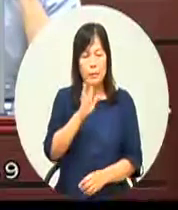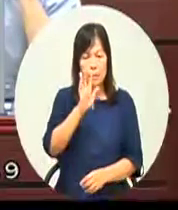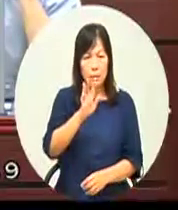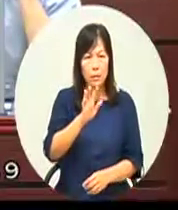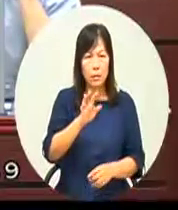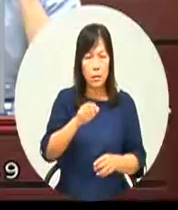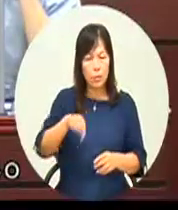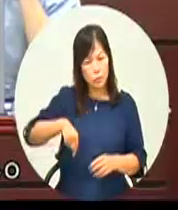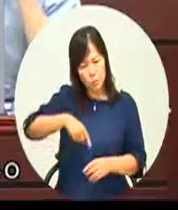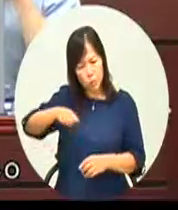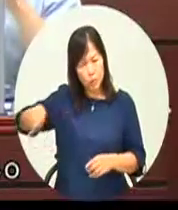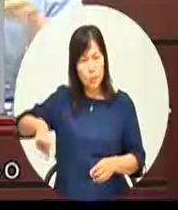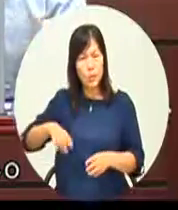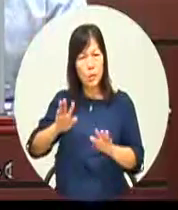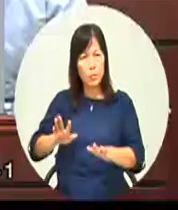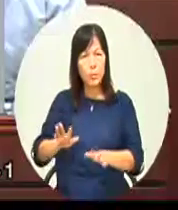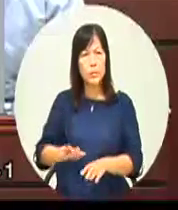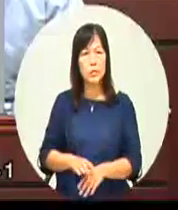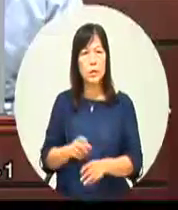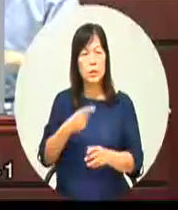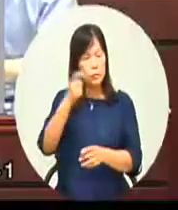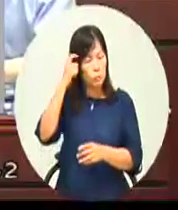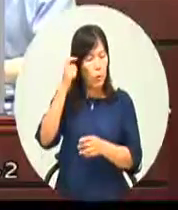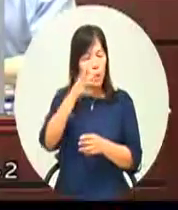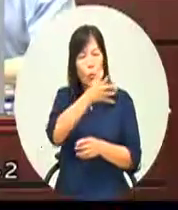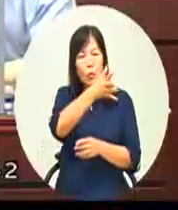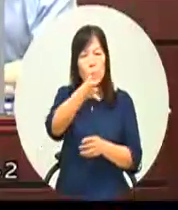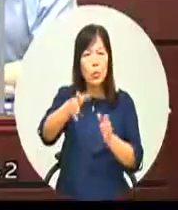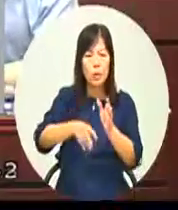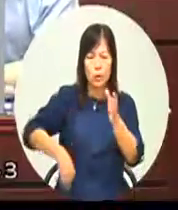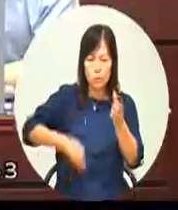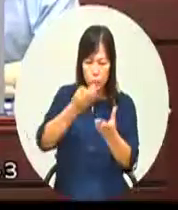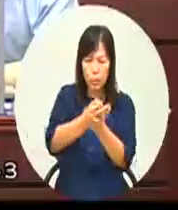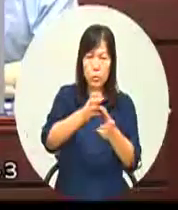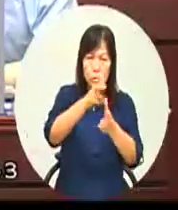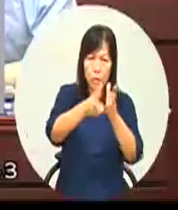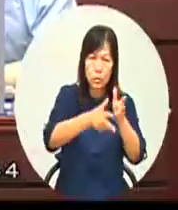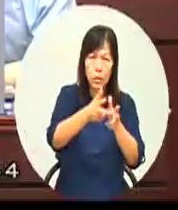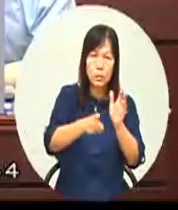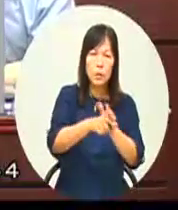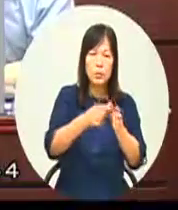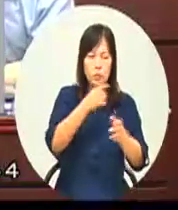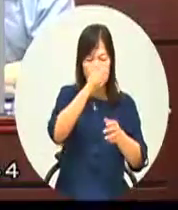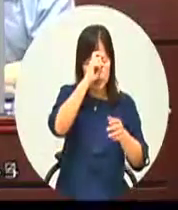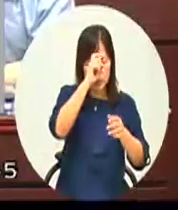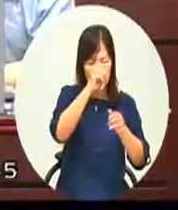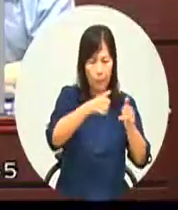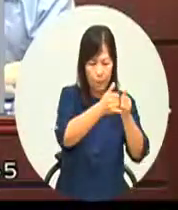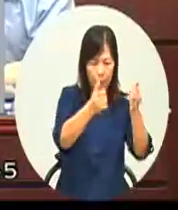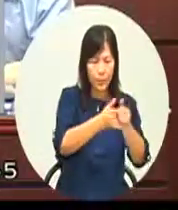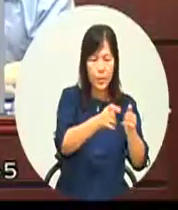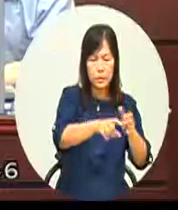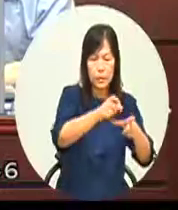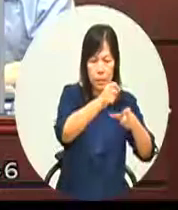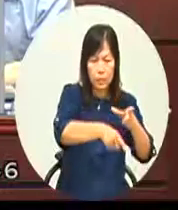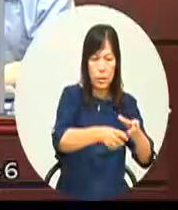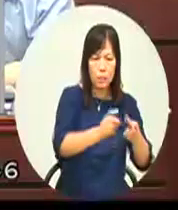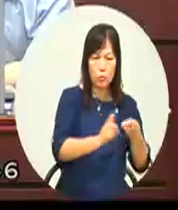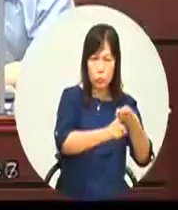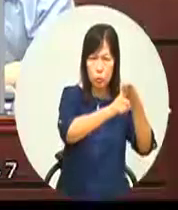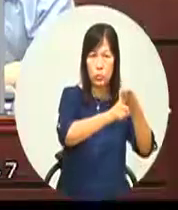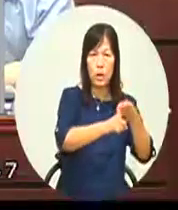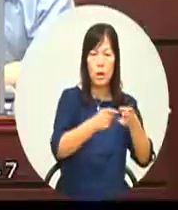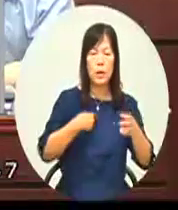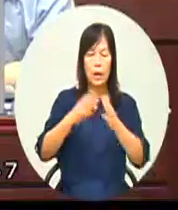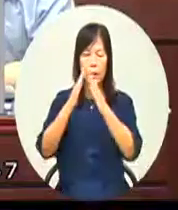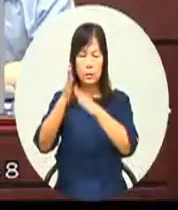前在征求一些投资厂商，主要是以民间投资为主，所以政府是我们市政府